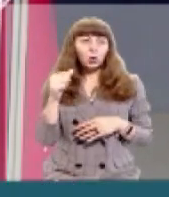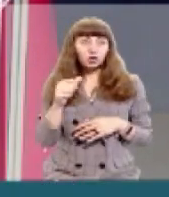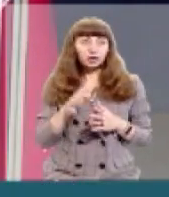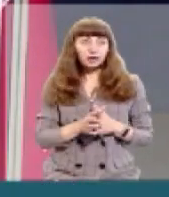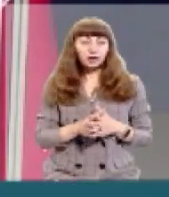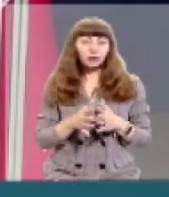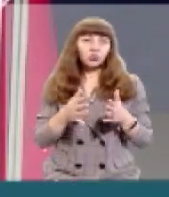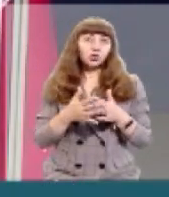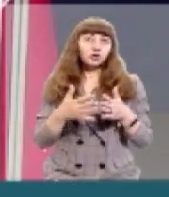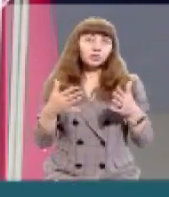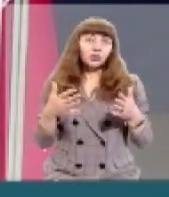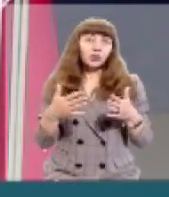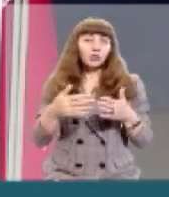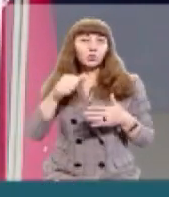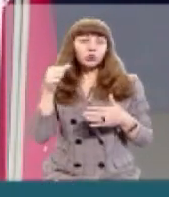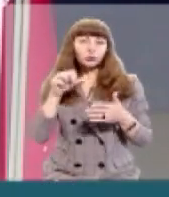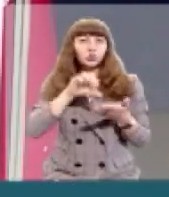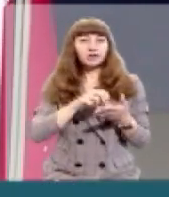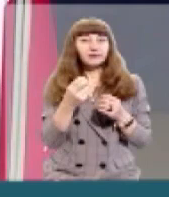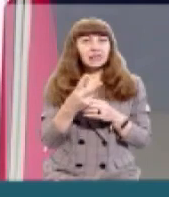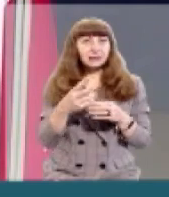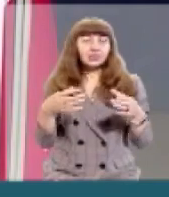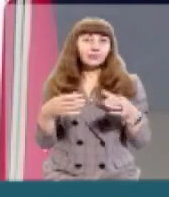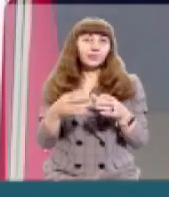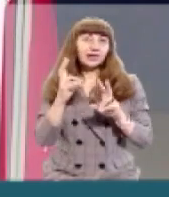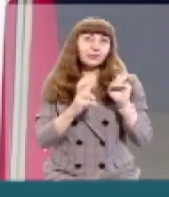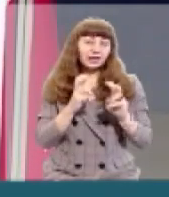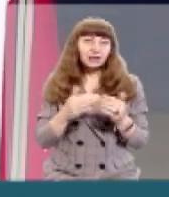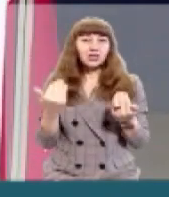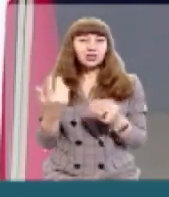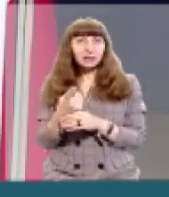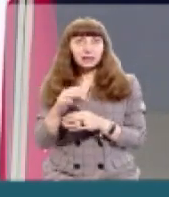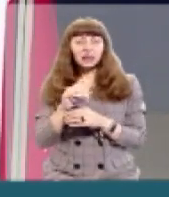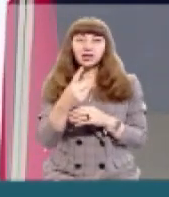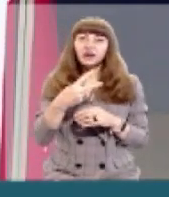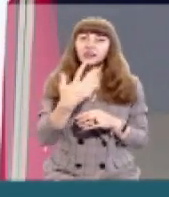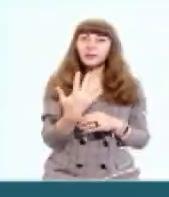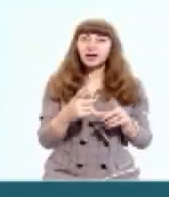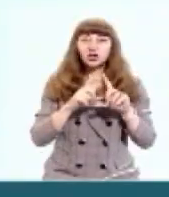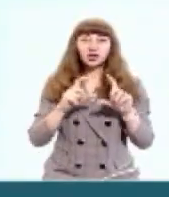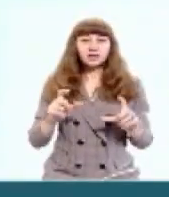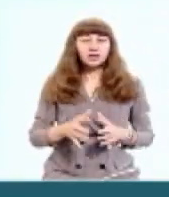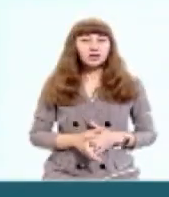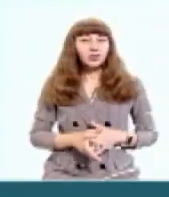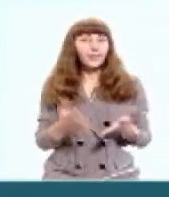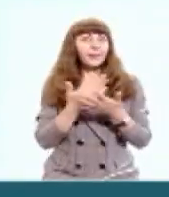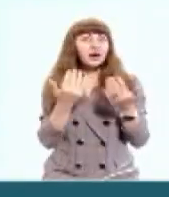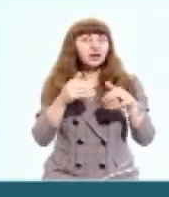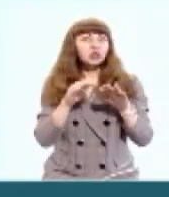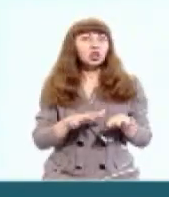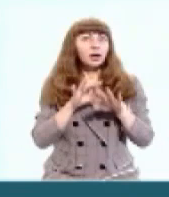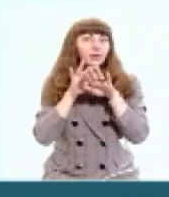у нас участвовало около 12 организаций, на этой ярмарке у нас участвует уже 25 организаций. Почему мы решили провести